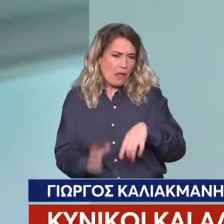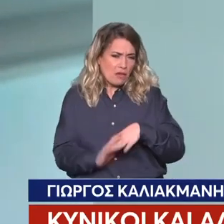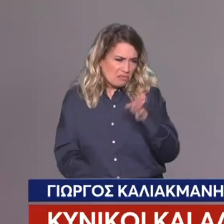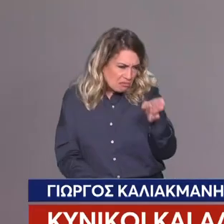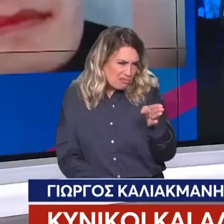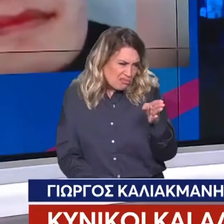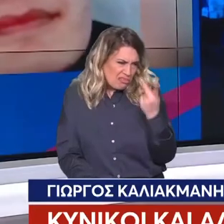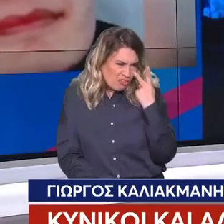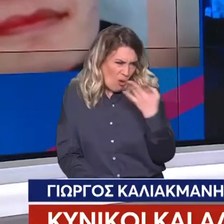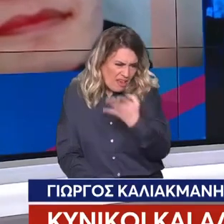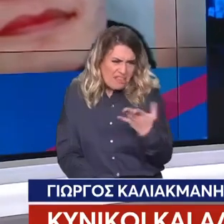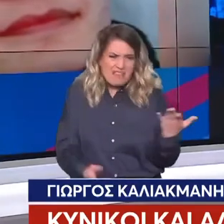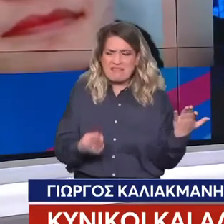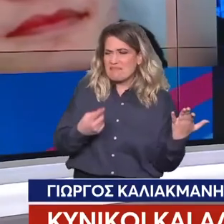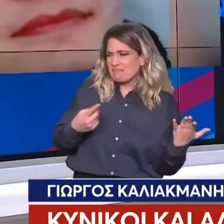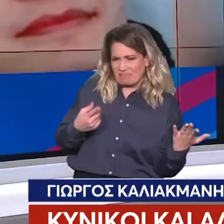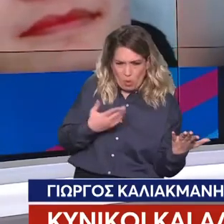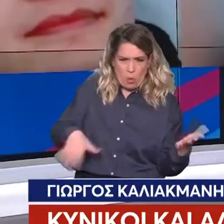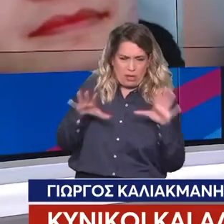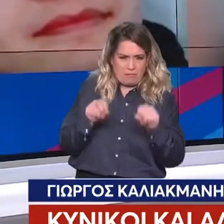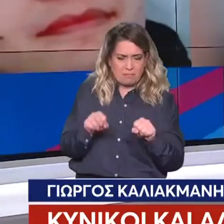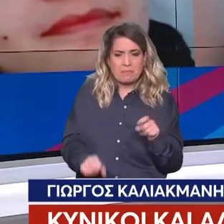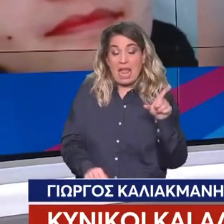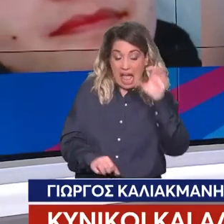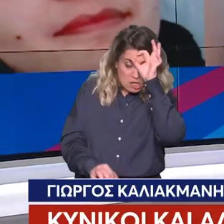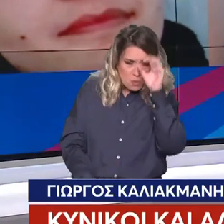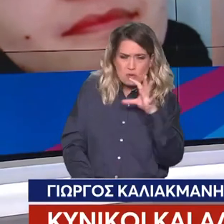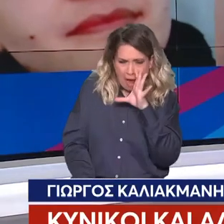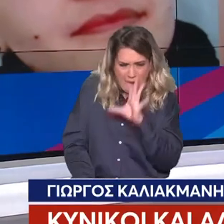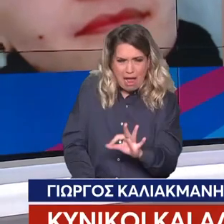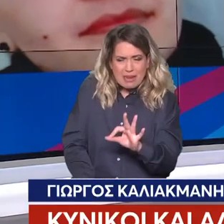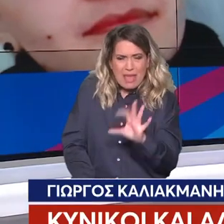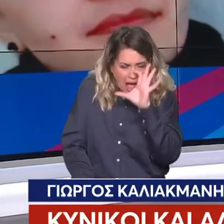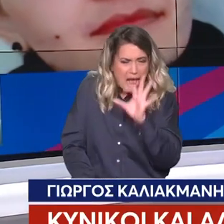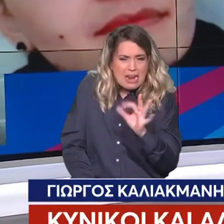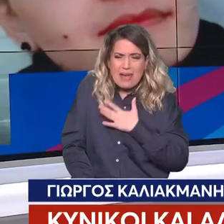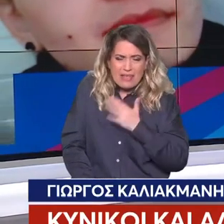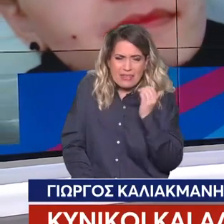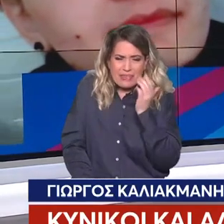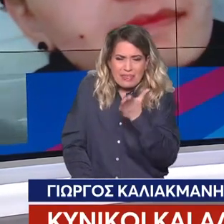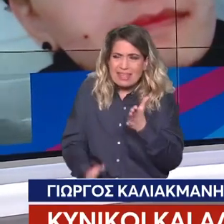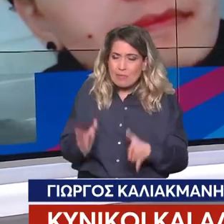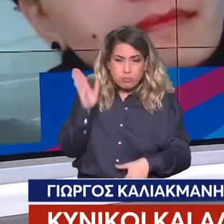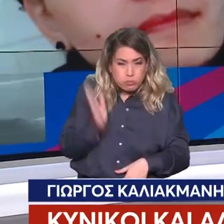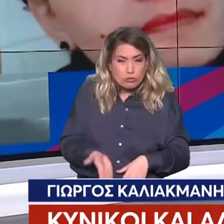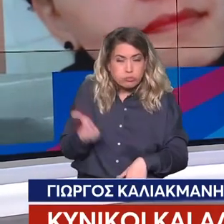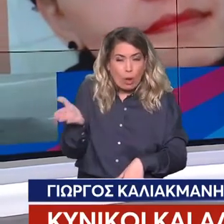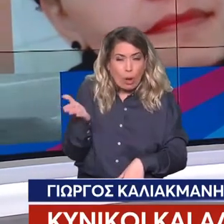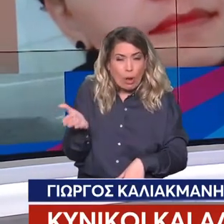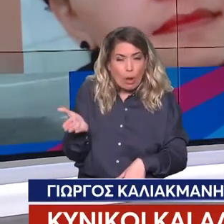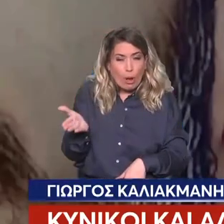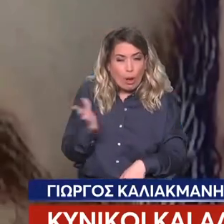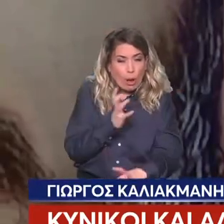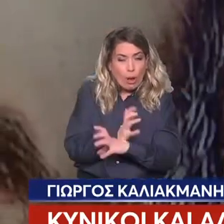αντιληφθώ με ποιο τρόπο τη μετέφερε γι' αυτό. Ήταν ένας άνθρωπος σε ερωτήματα. Τρομερά προσεκτικός. Θα πω μια ιστορία τώρα, θα την πω